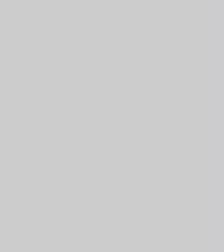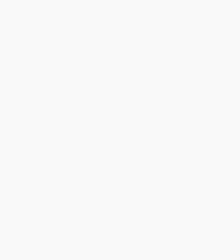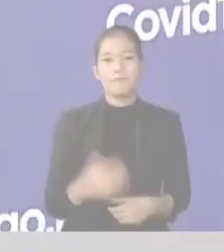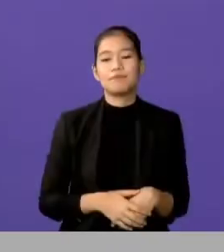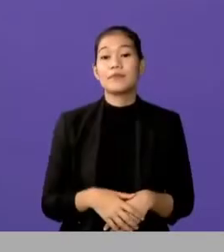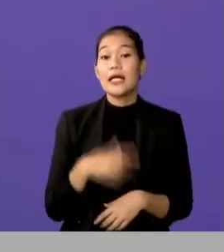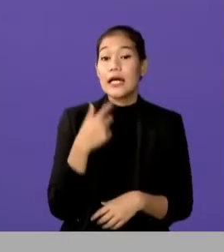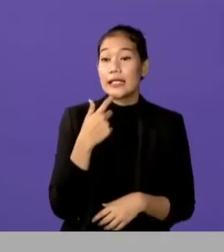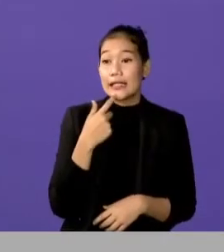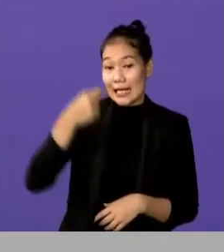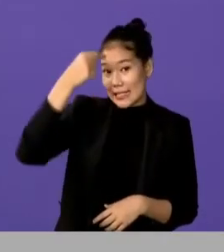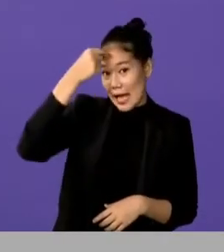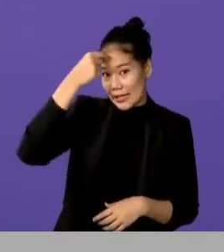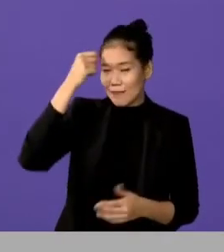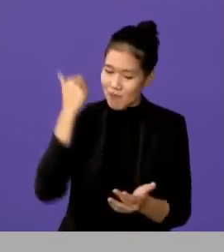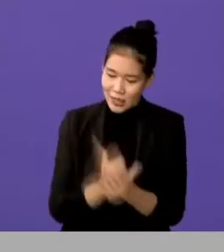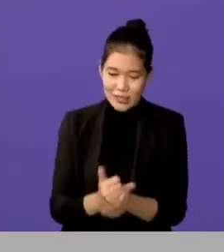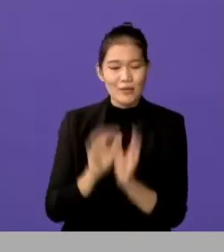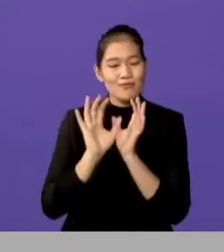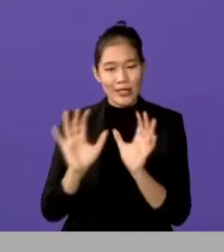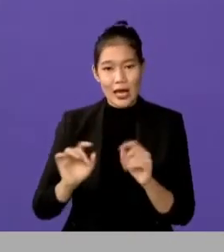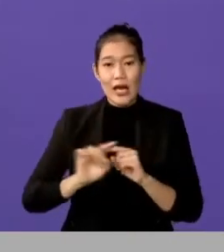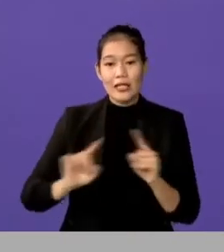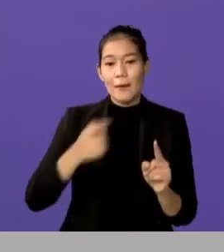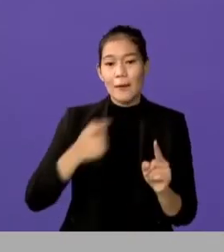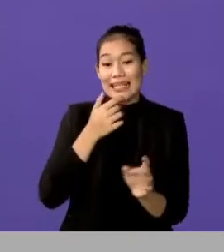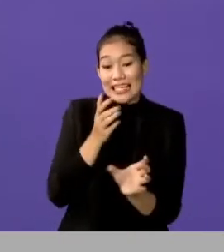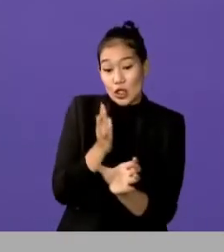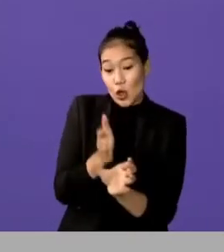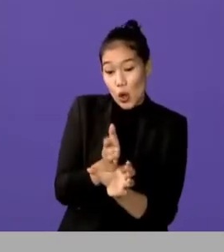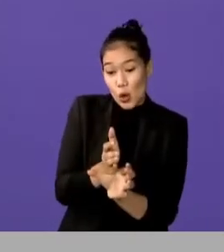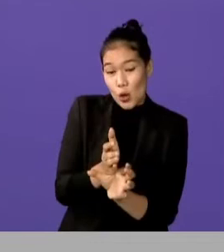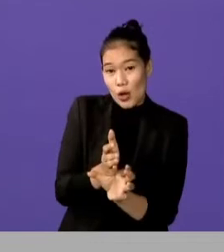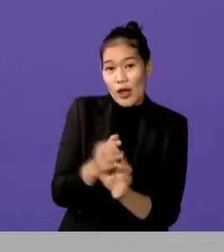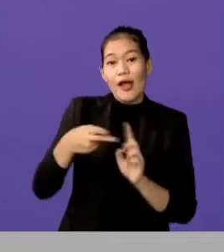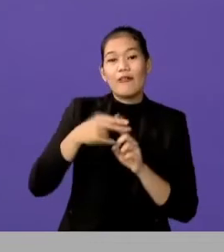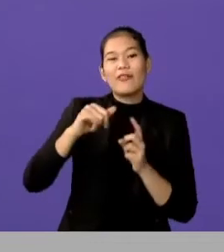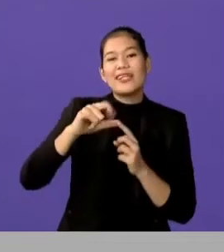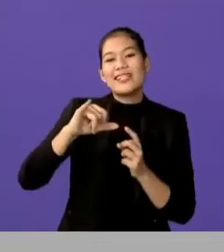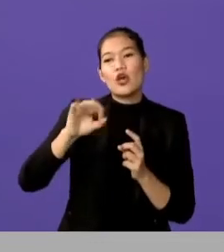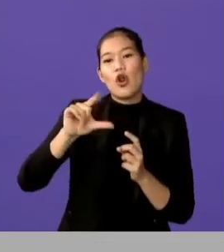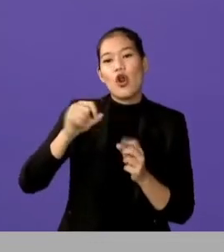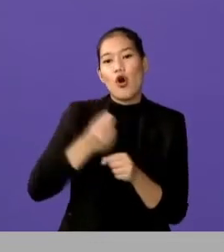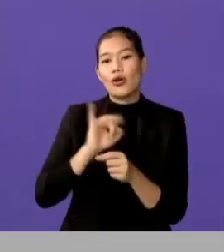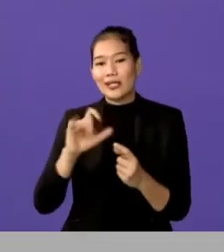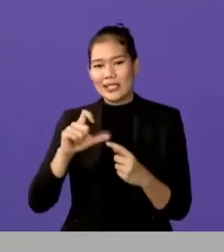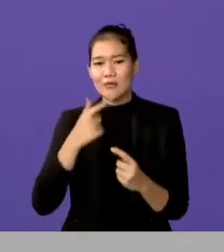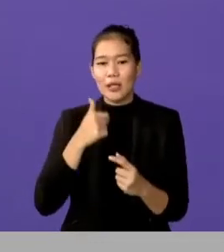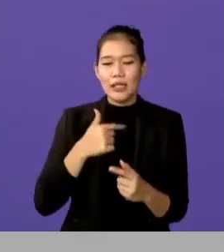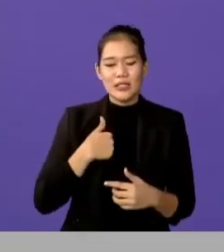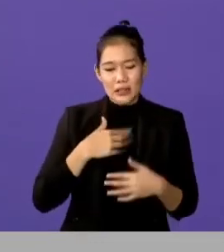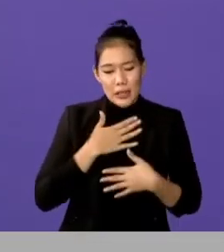kalau untuk penyakit pasti udah sering Ya tapi kalau untuk ideologis itu episode-episode logis itu dia lebih sering sesak